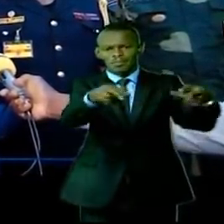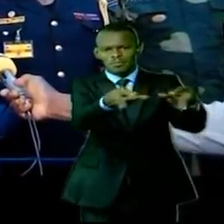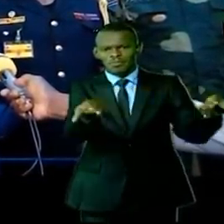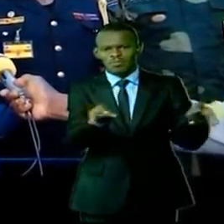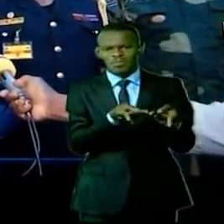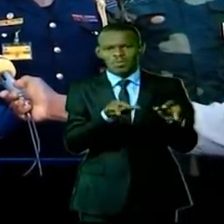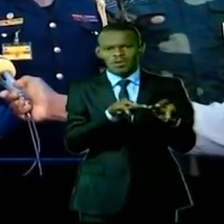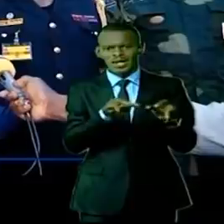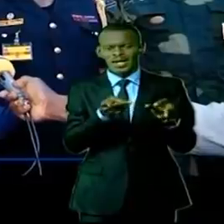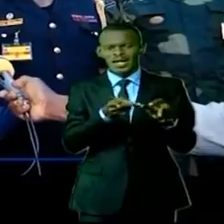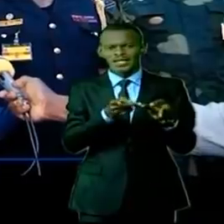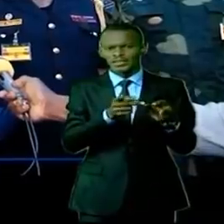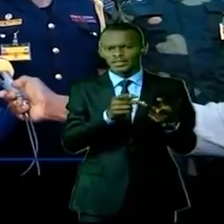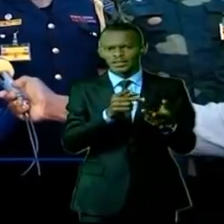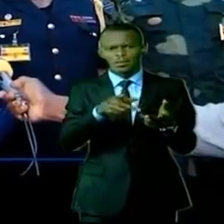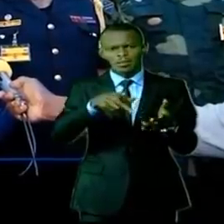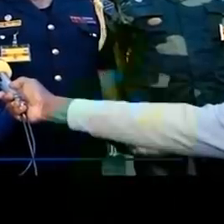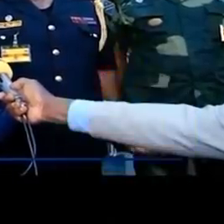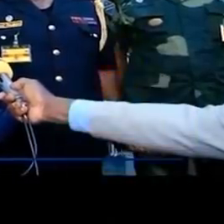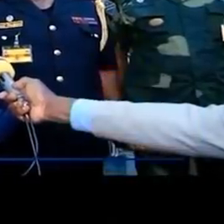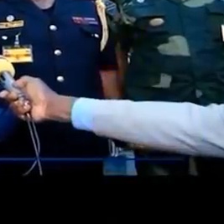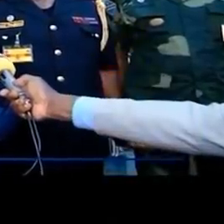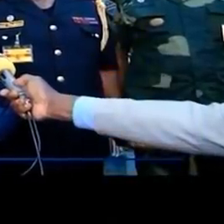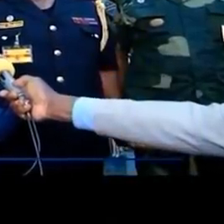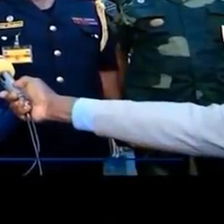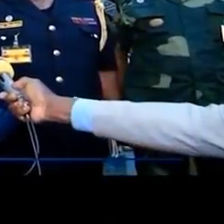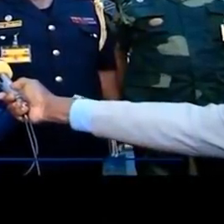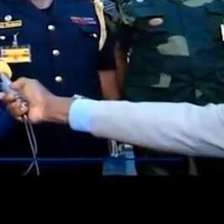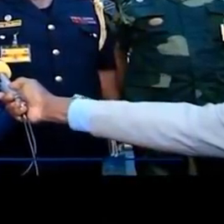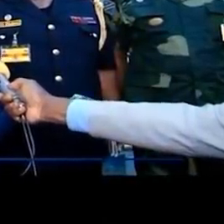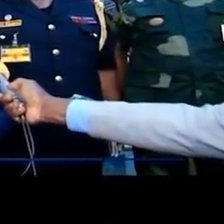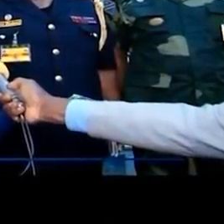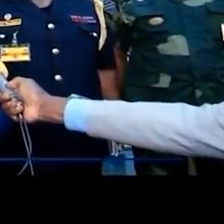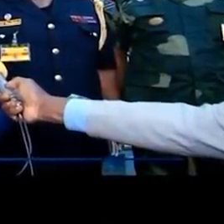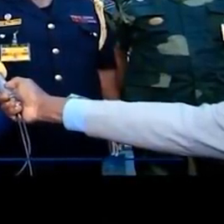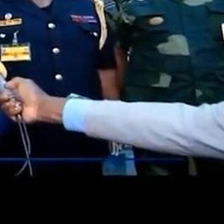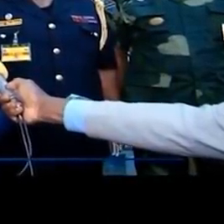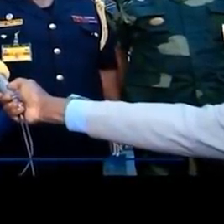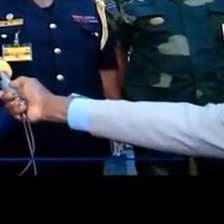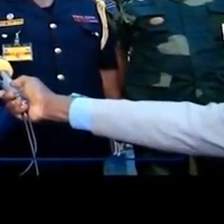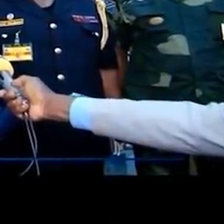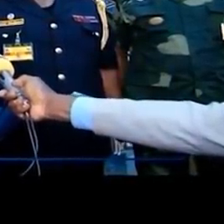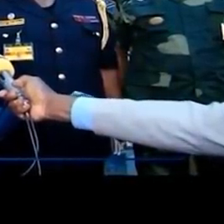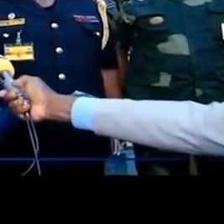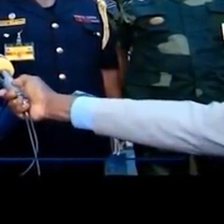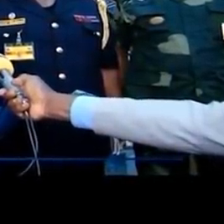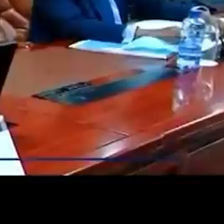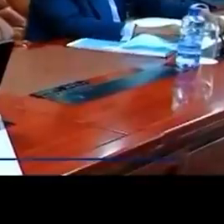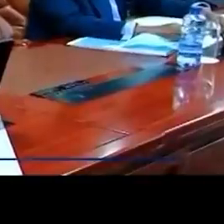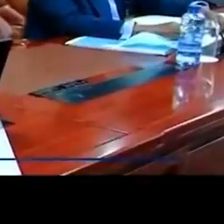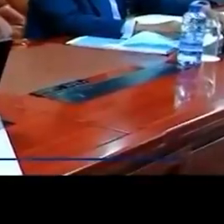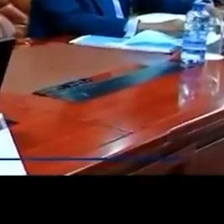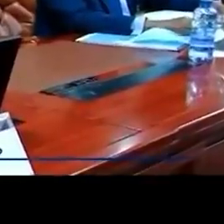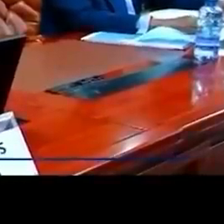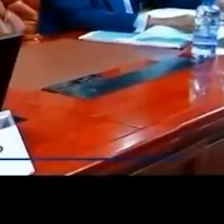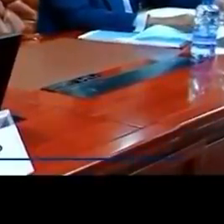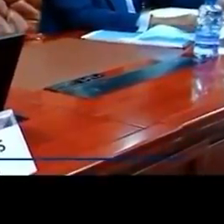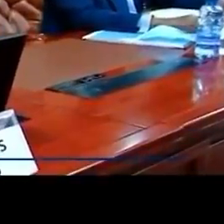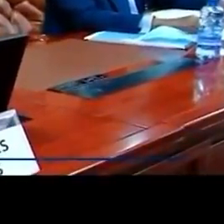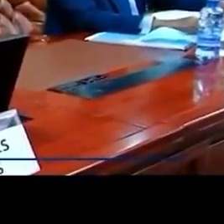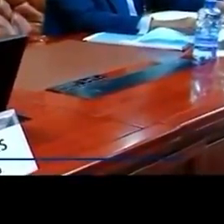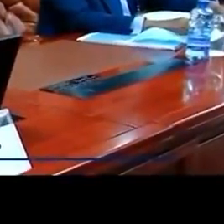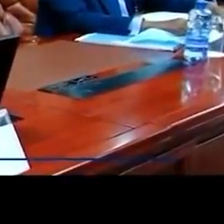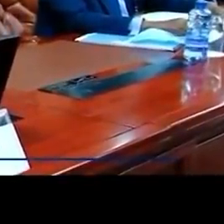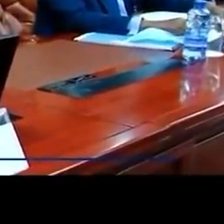Fizi, au sud Kivu. De la situation préoccupante dans le